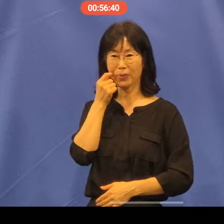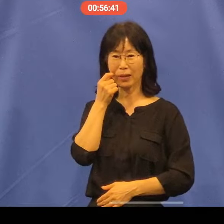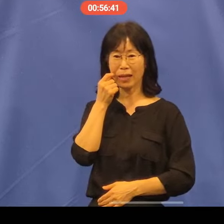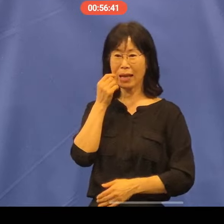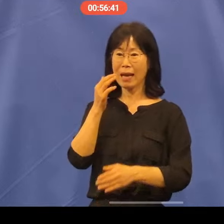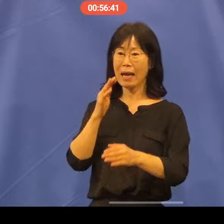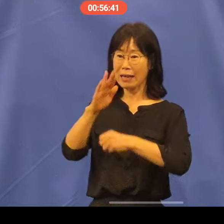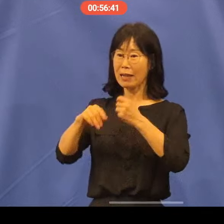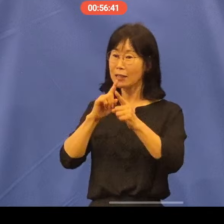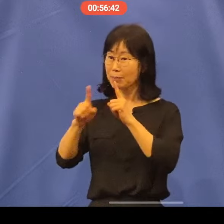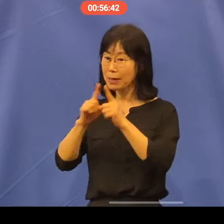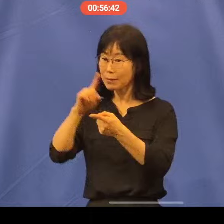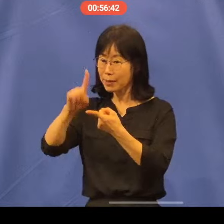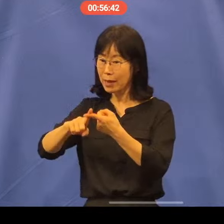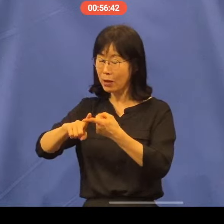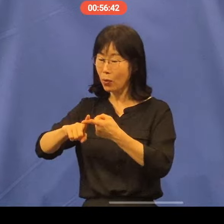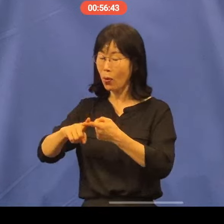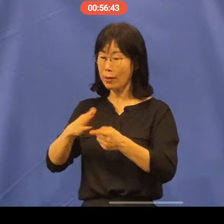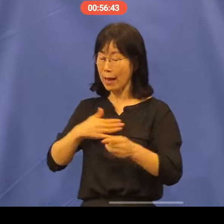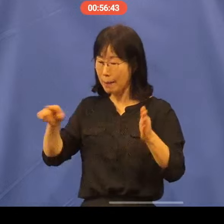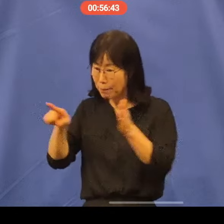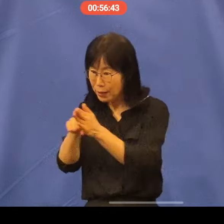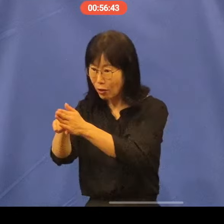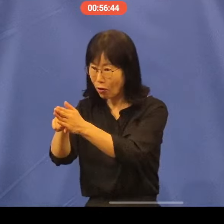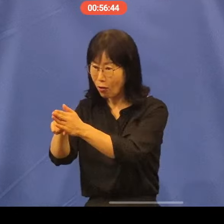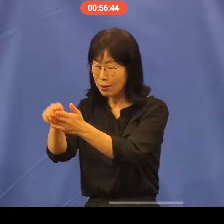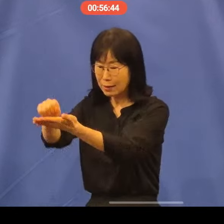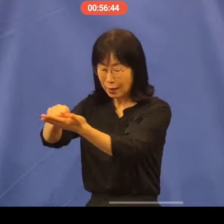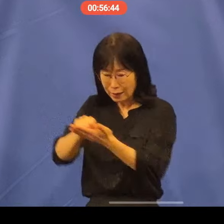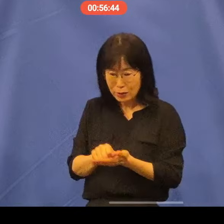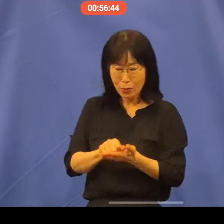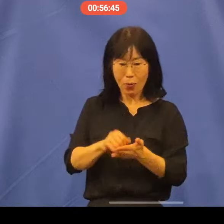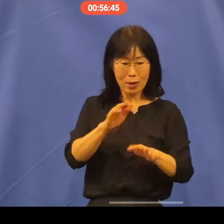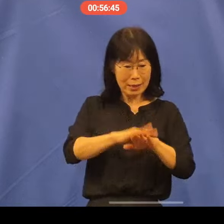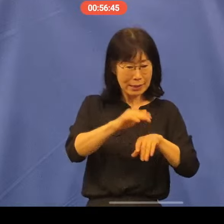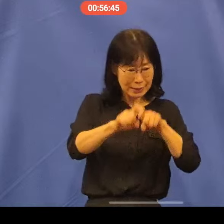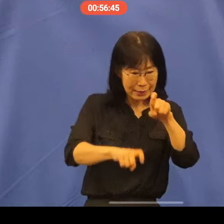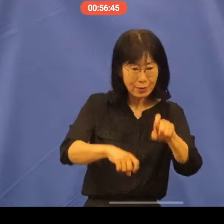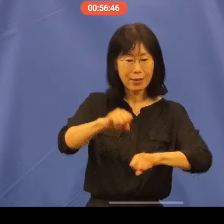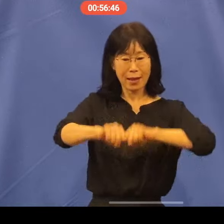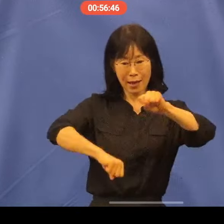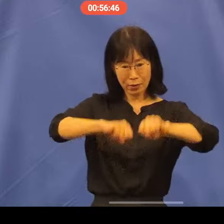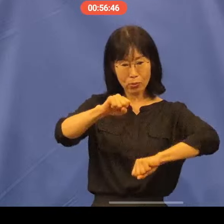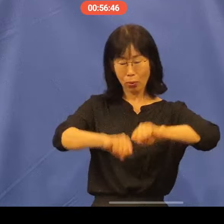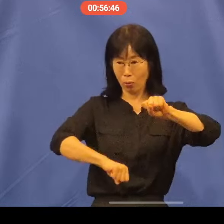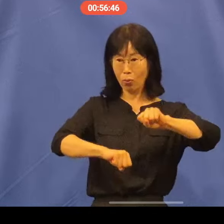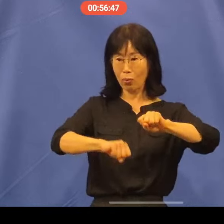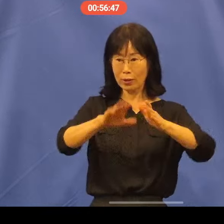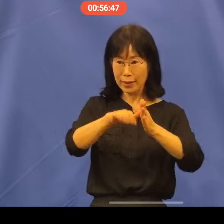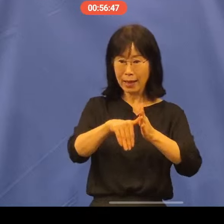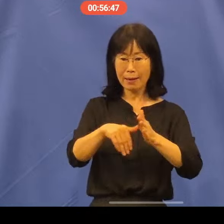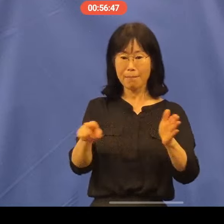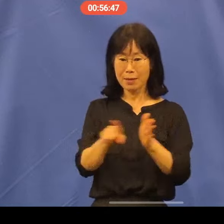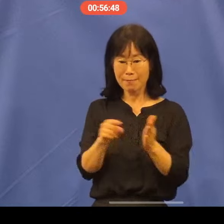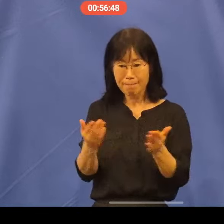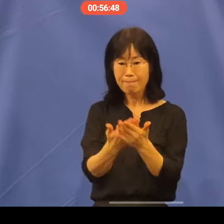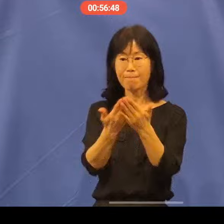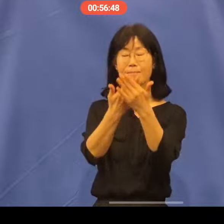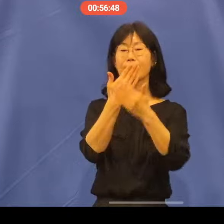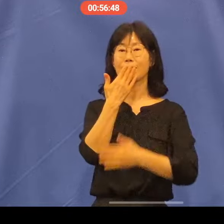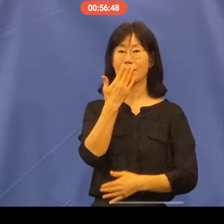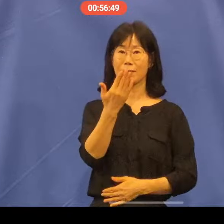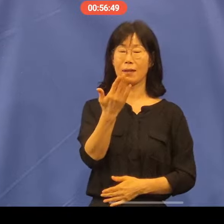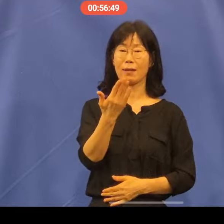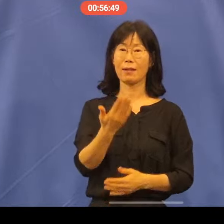거잖아요. just do it을 해봐야 되잖아요. 그러면 그 말씀이 실제라는 걸 경험하면 믿음이 더 자랄 거 아니에요. 그러니까 믿음은